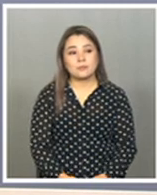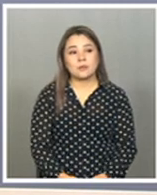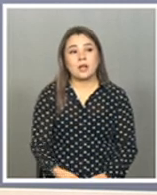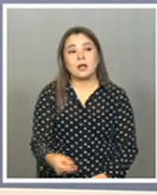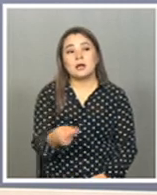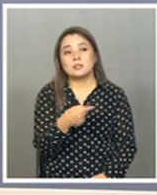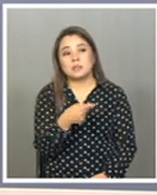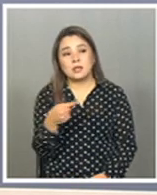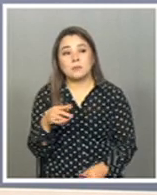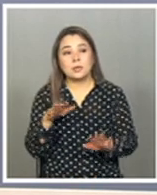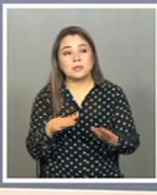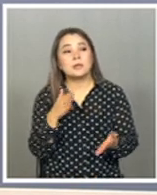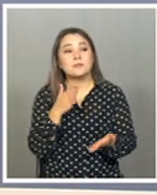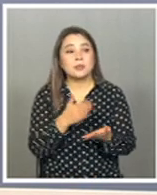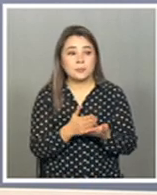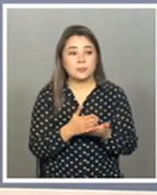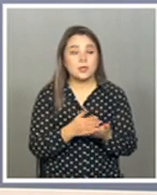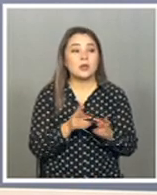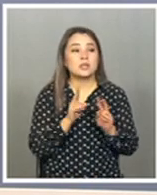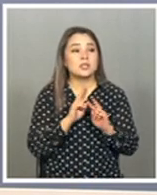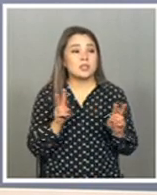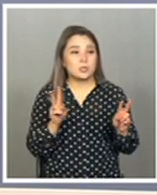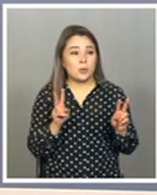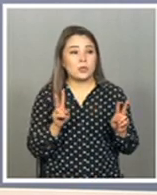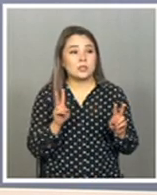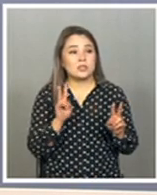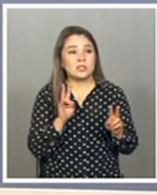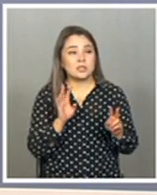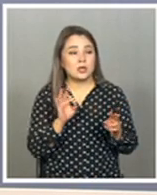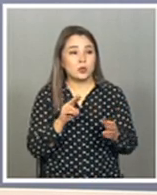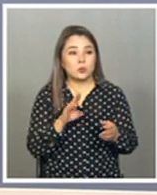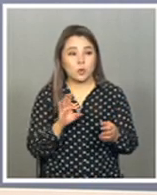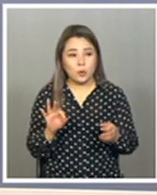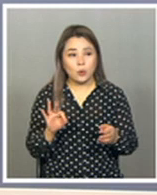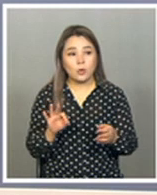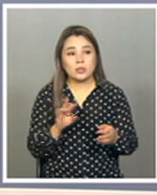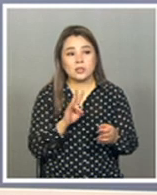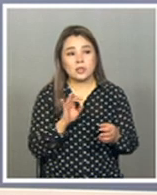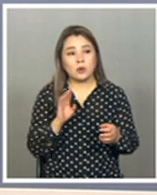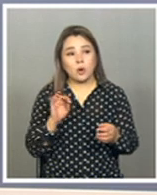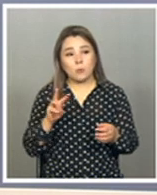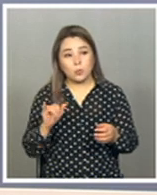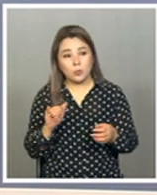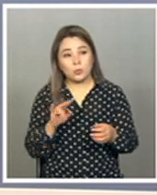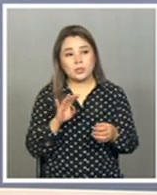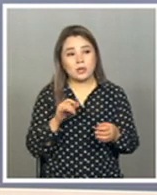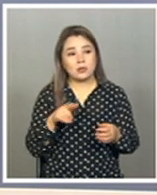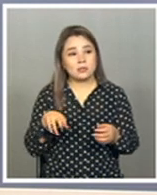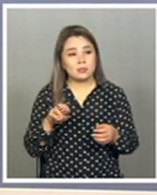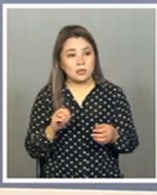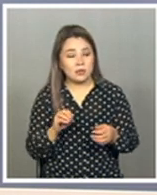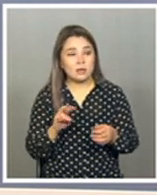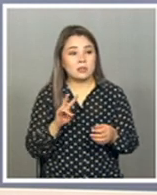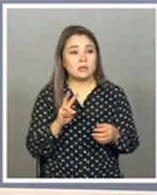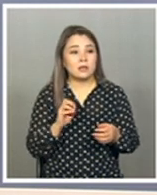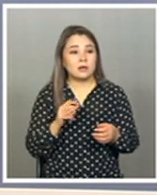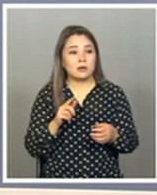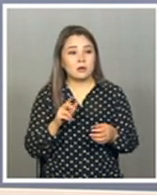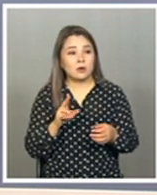Отрицательные местоимения – «никто», «ничто», «никому», «нигде»,